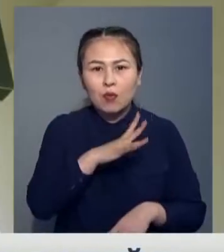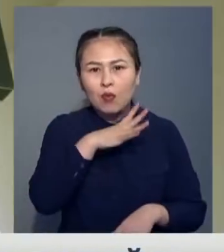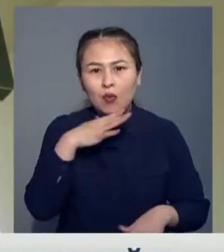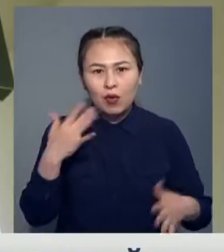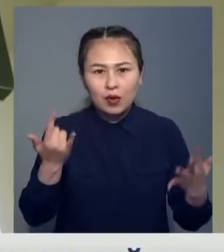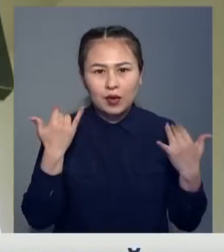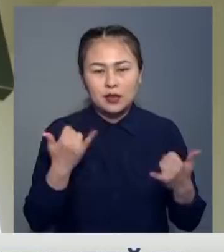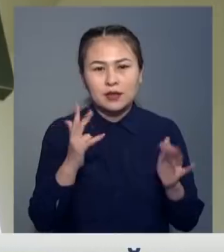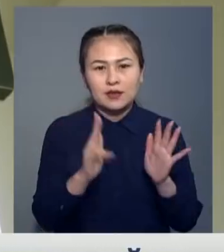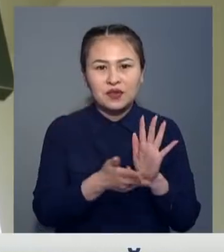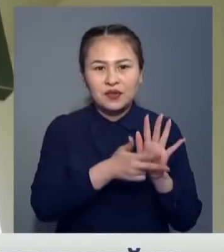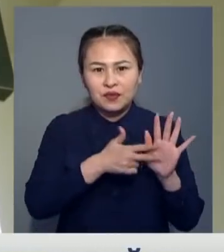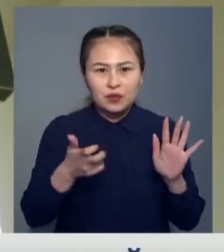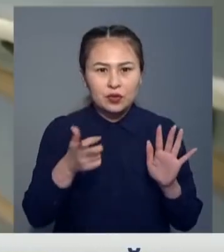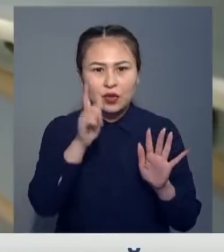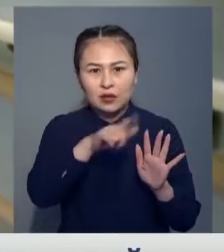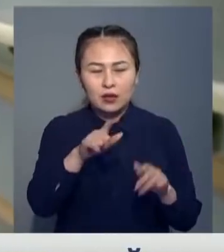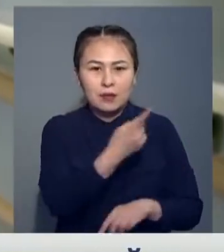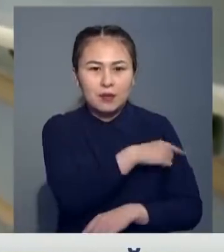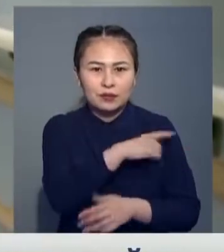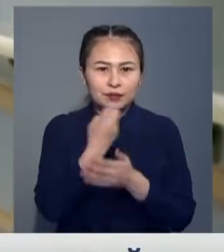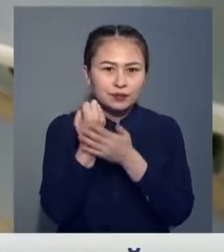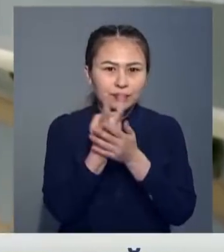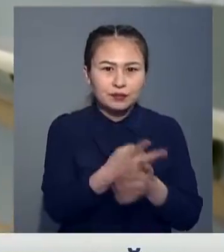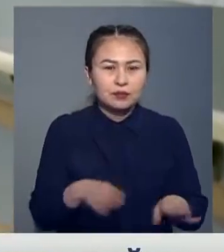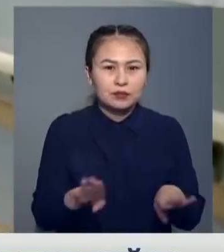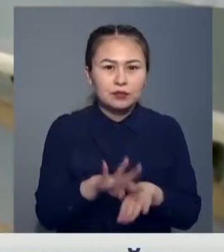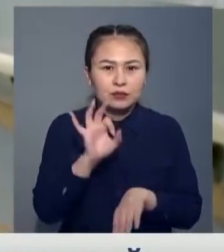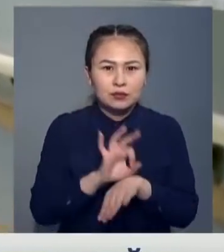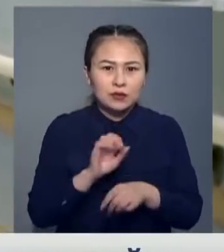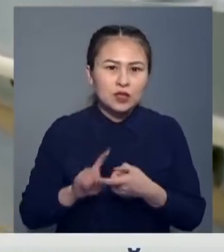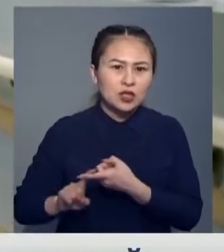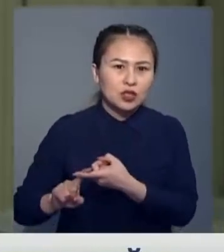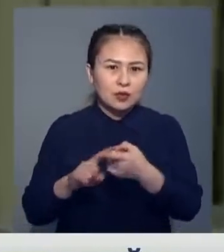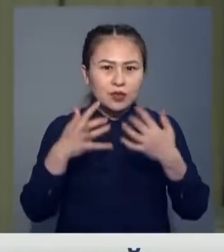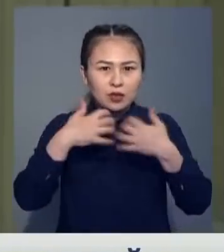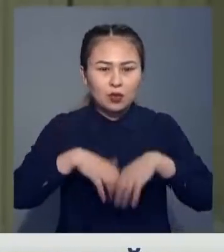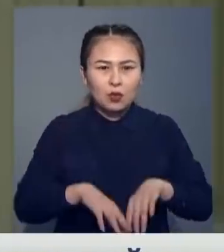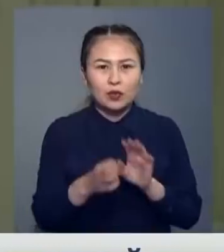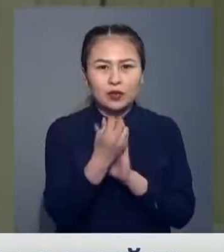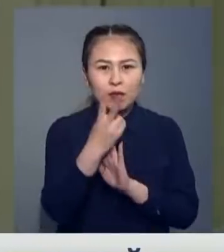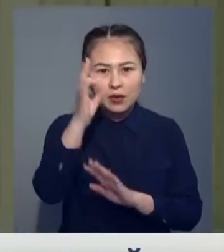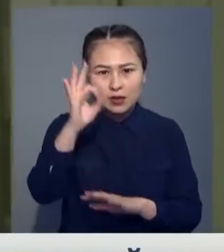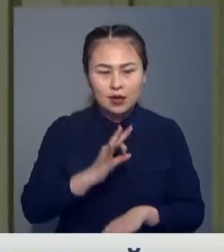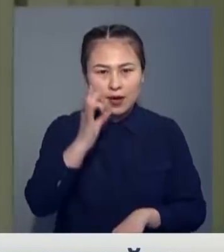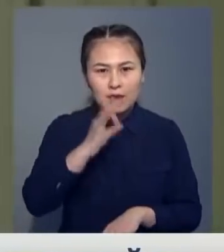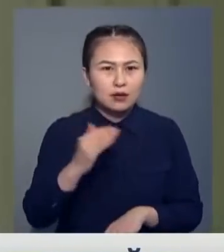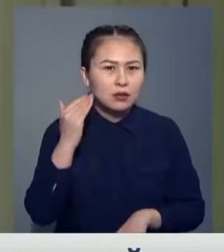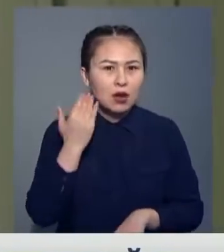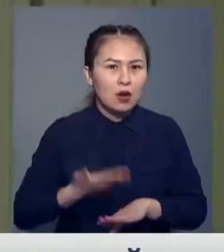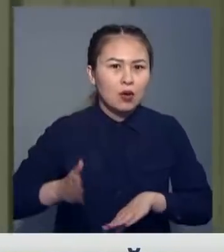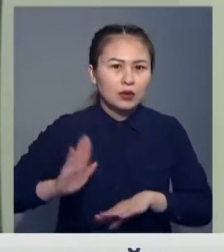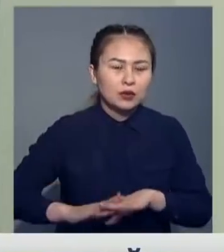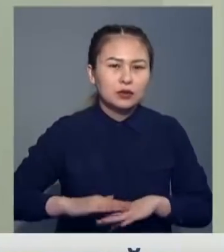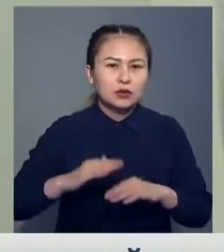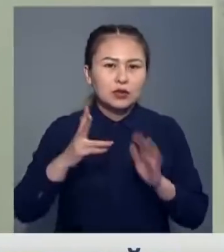Қазіргі кезде 3800-ден аса адам ауруханаға жатқызылған. Бұл ауру жұқтырғандардың жалпы санының 12%, арасында